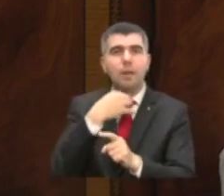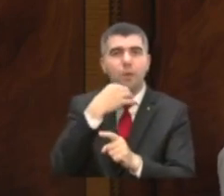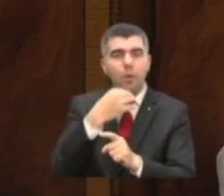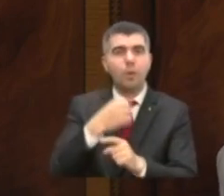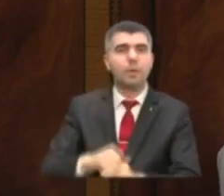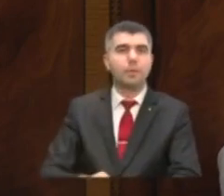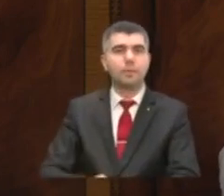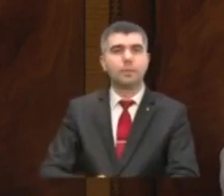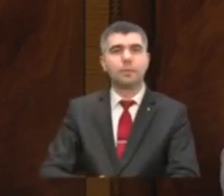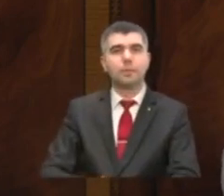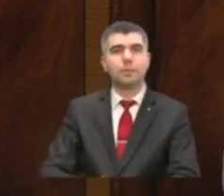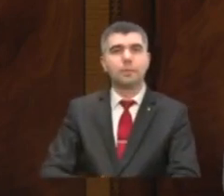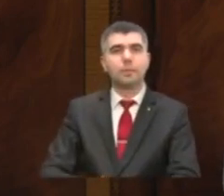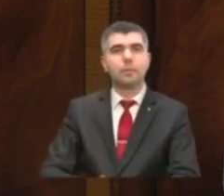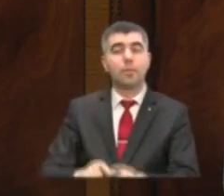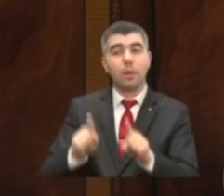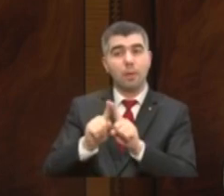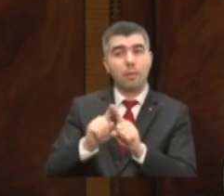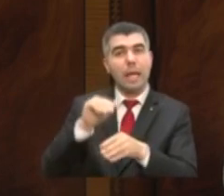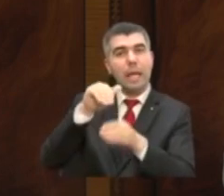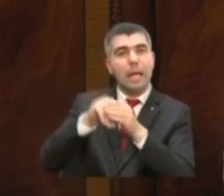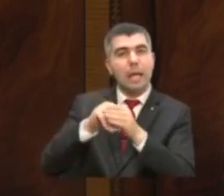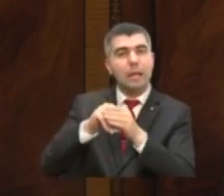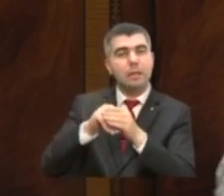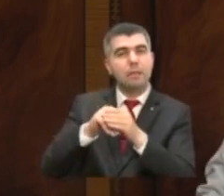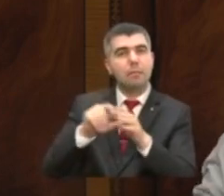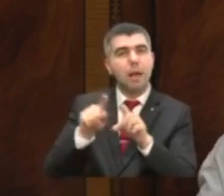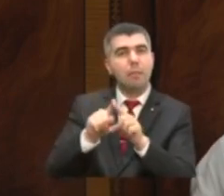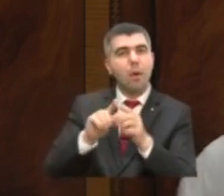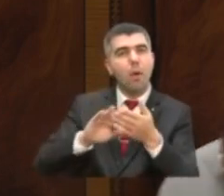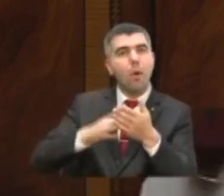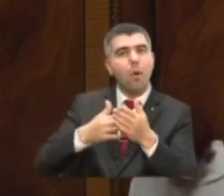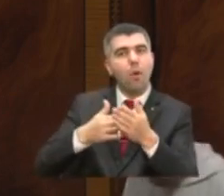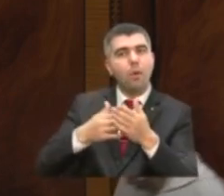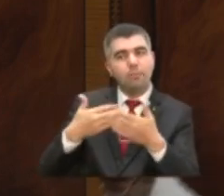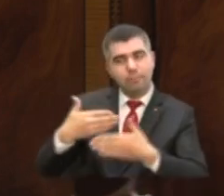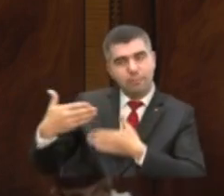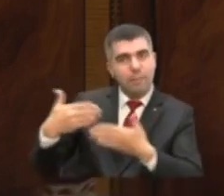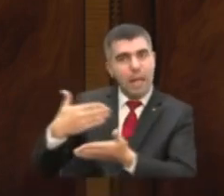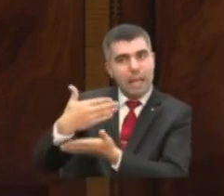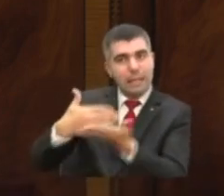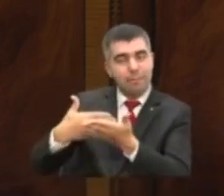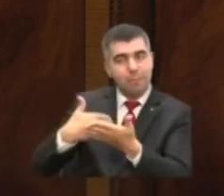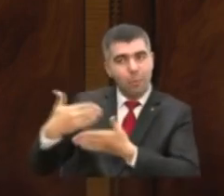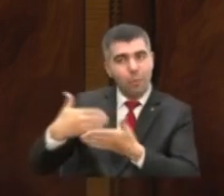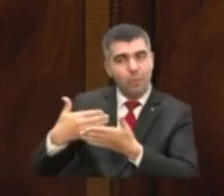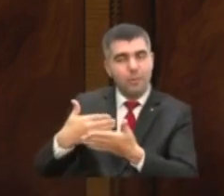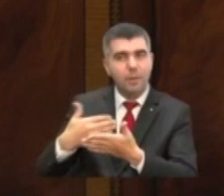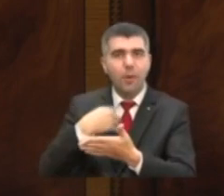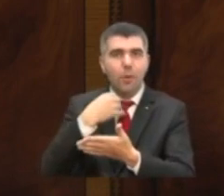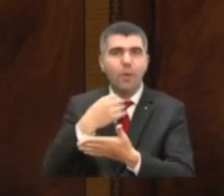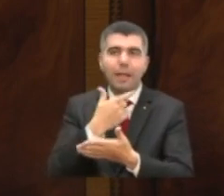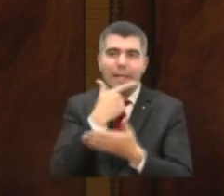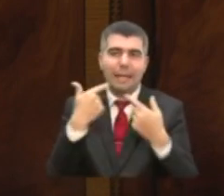للسيد أنتم في الفريق ديالكم الحزب ديالكم والحزب ديالنا، نجمعوا هذه الثروة ديالنا ونقسموها بجوج ونديروا التوزيع العادل غير بيناتنا.